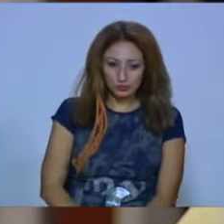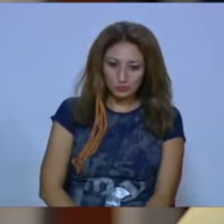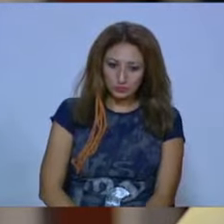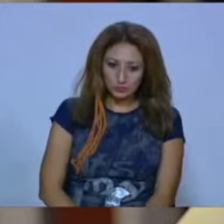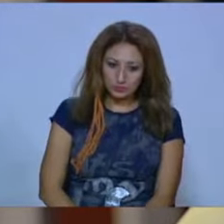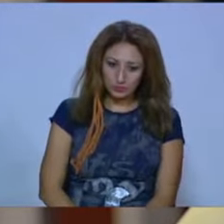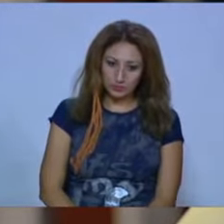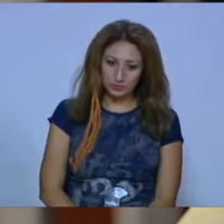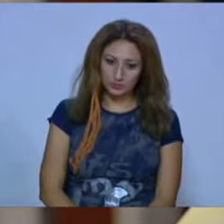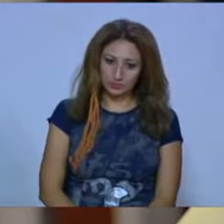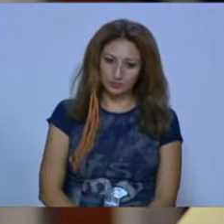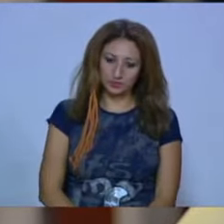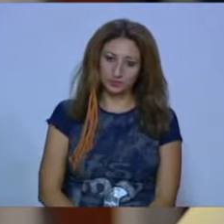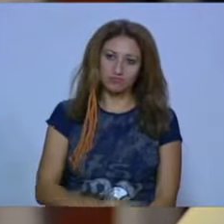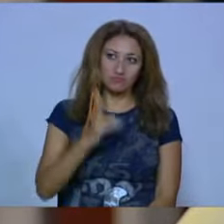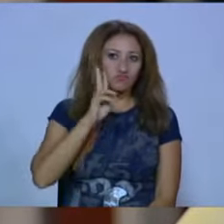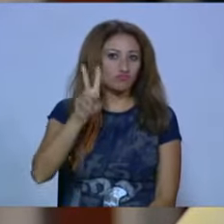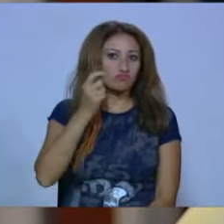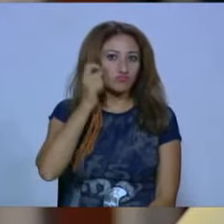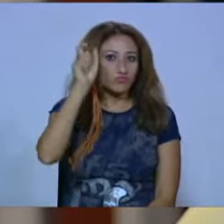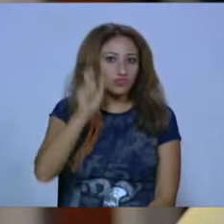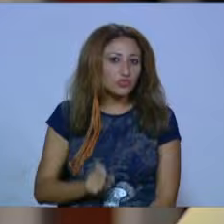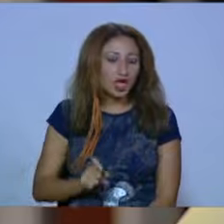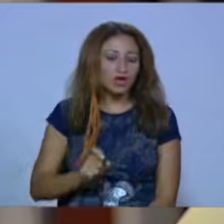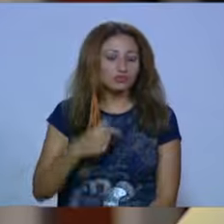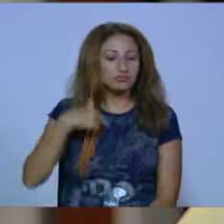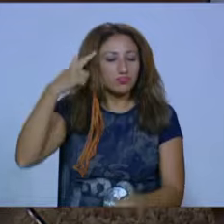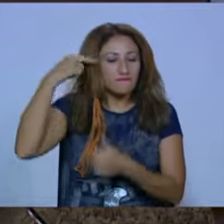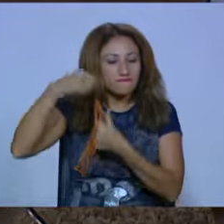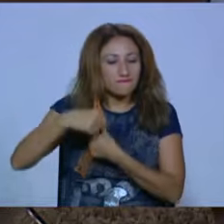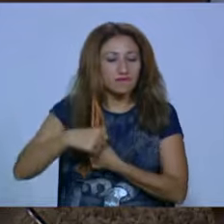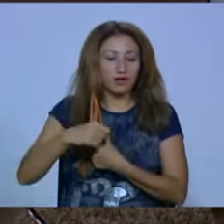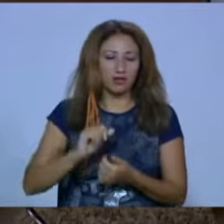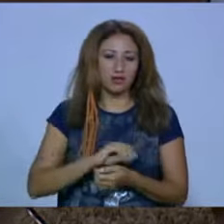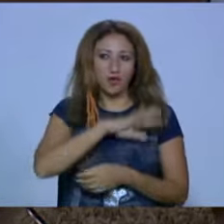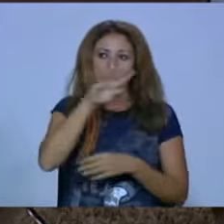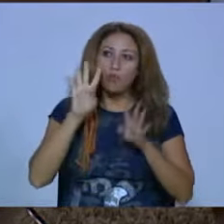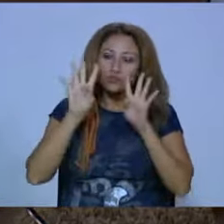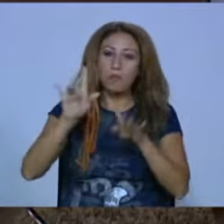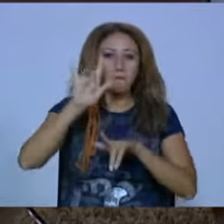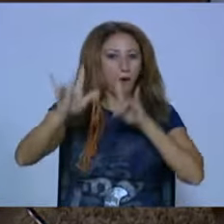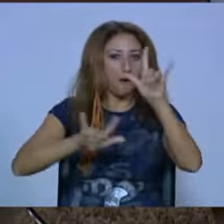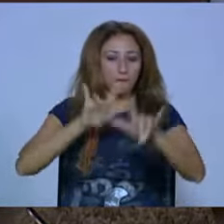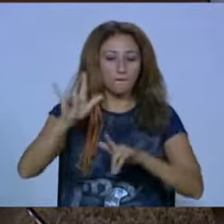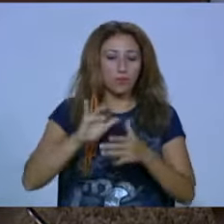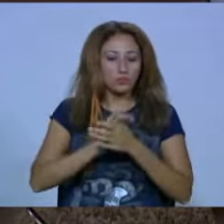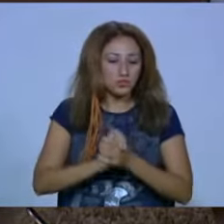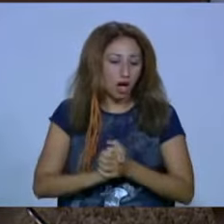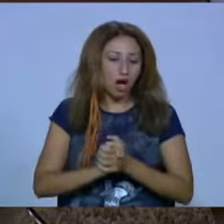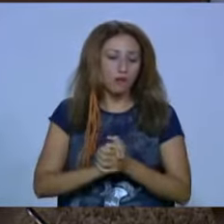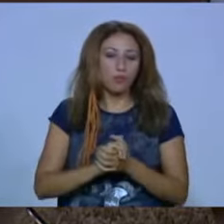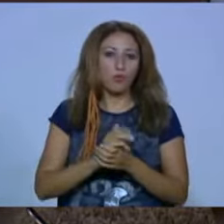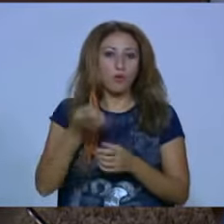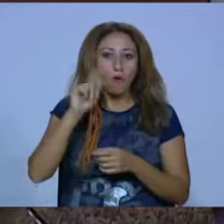ويعني كان من الناس اللي اثروا مع كل جيلنا يعني. يعني هو مش بس صاحبنا، ولكن